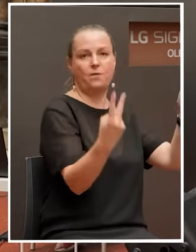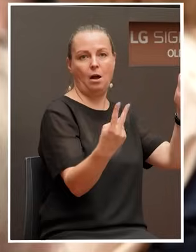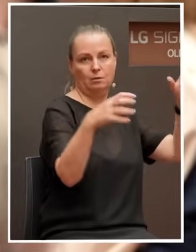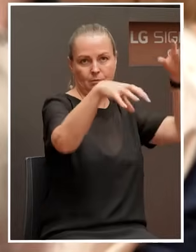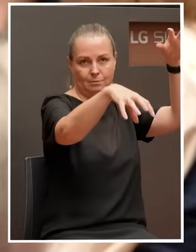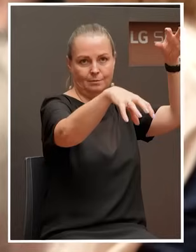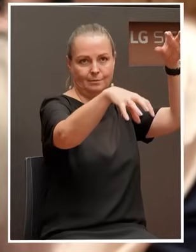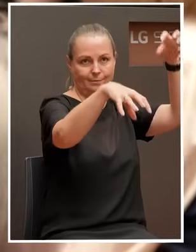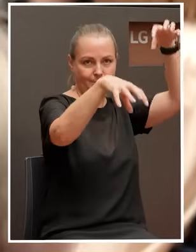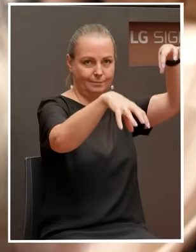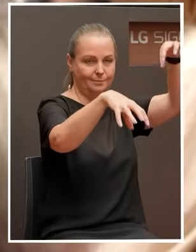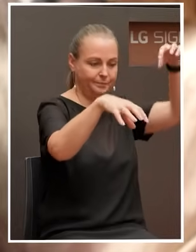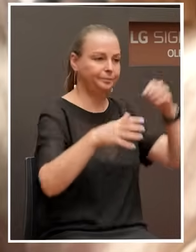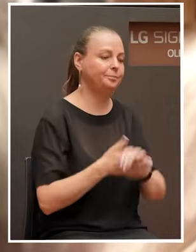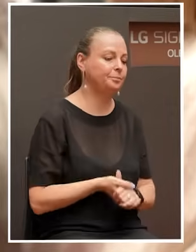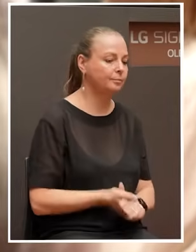стога.